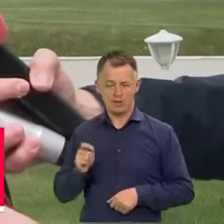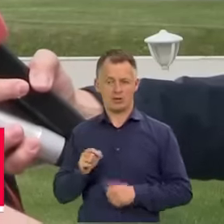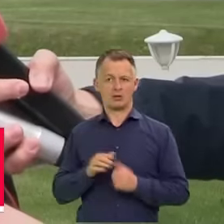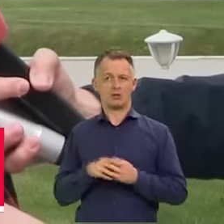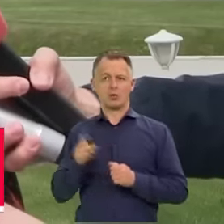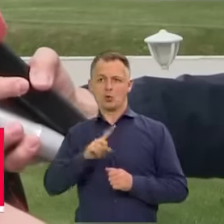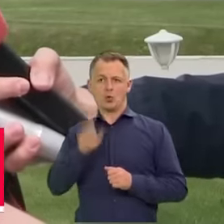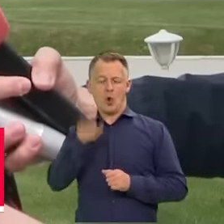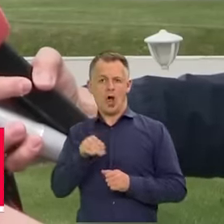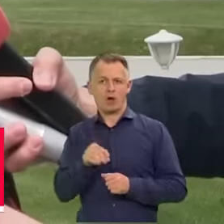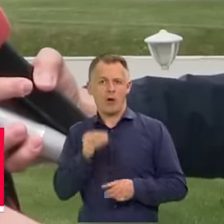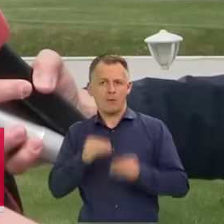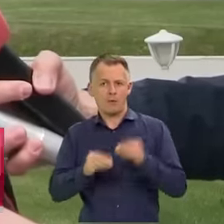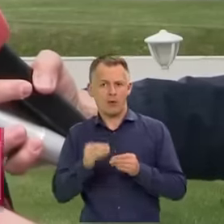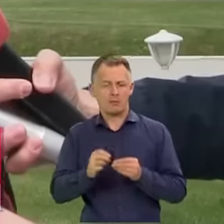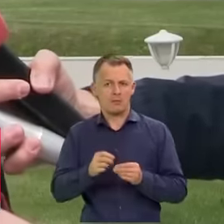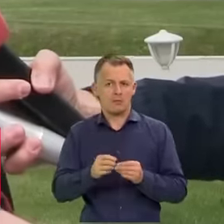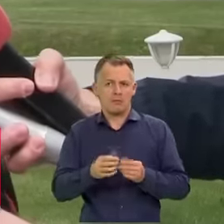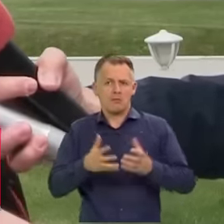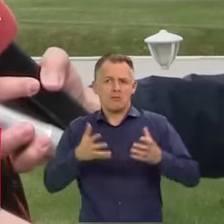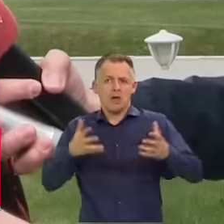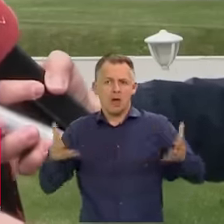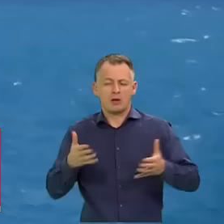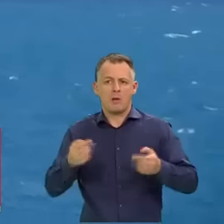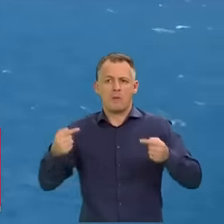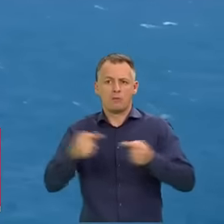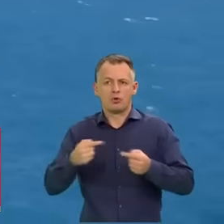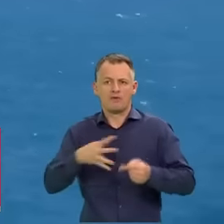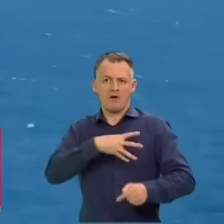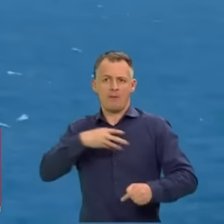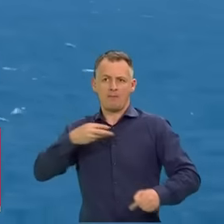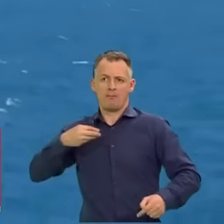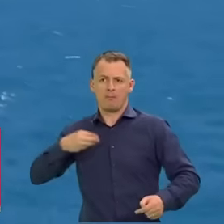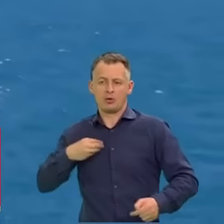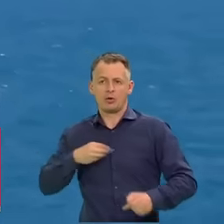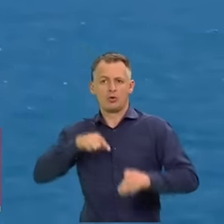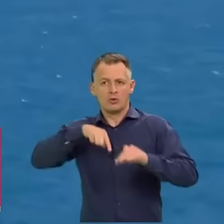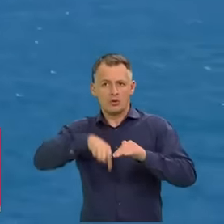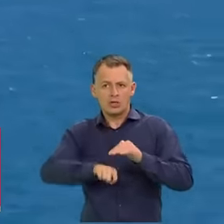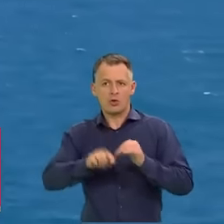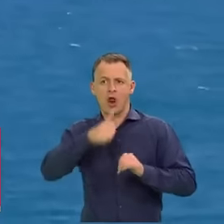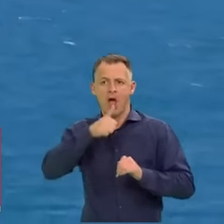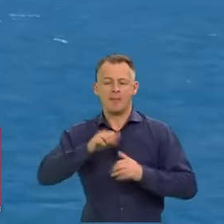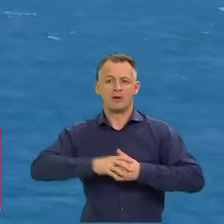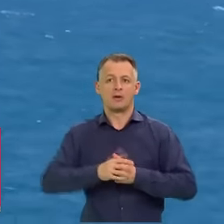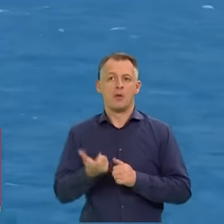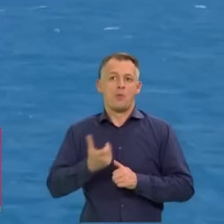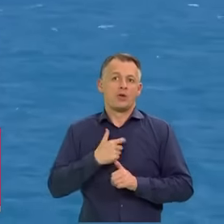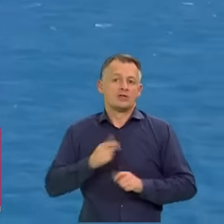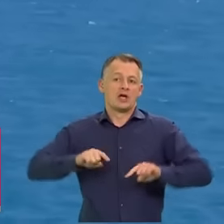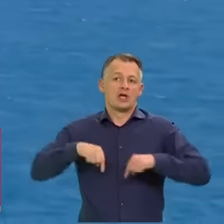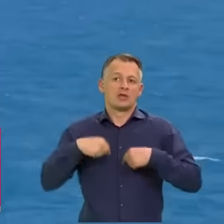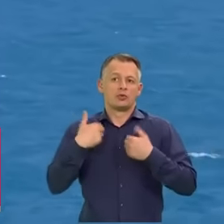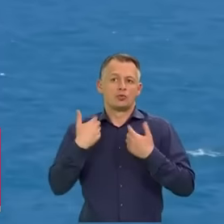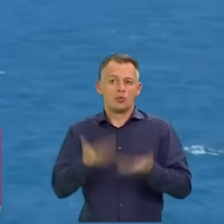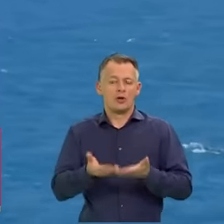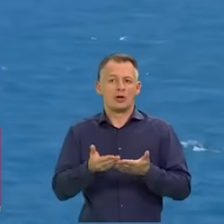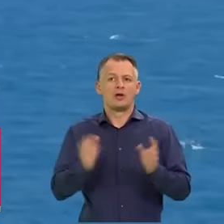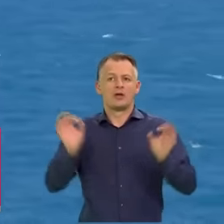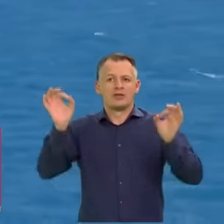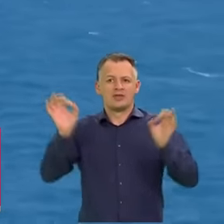un impact semnificativ de mediu asupra biodiversității marine. Ceea ce poate să aducă este o diminuare a presiunilor legate